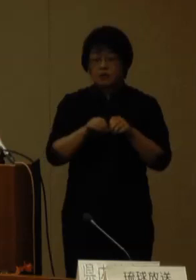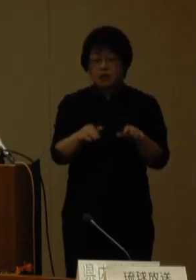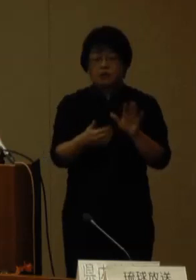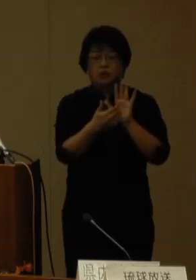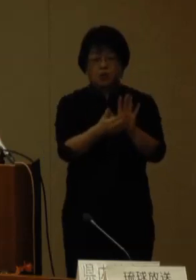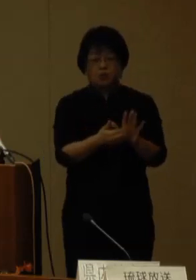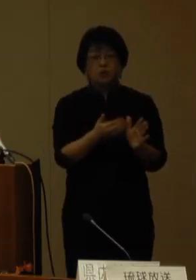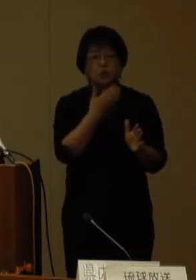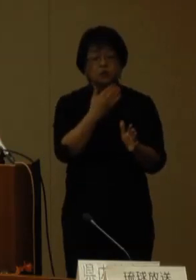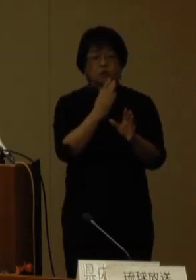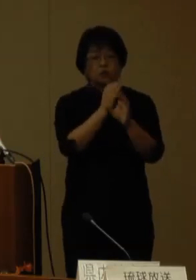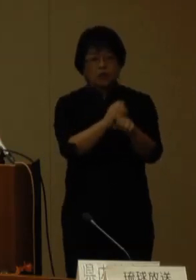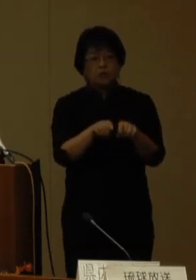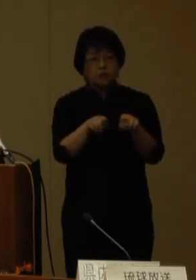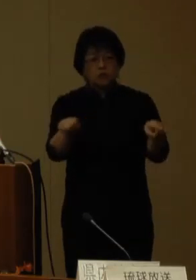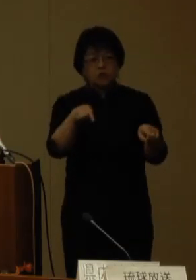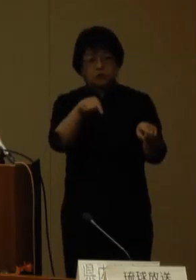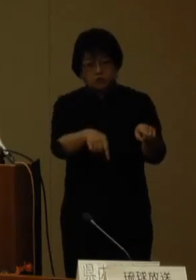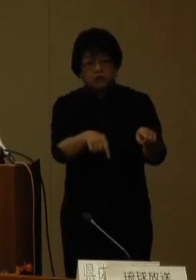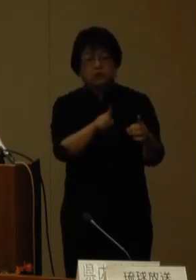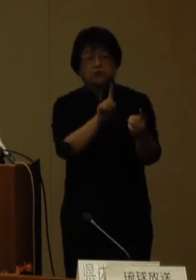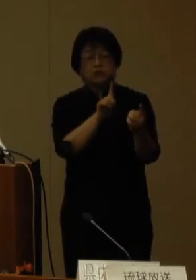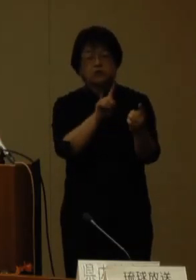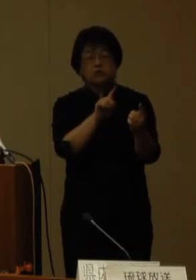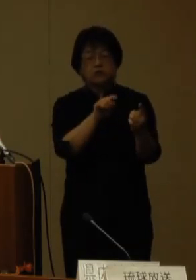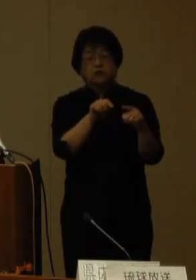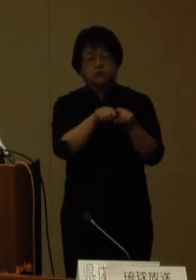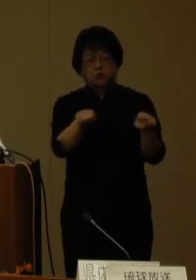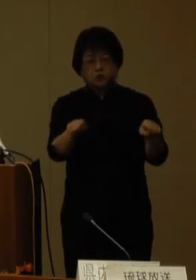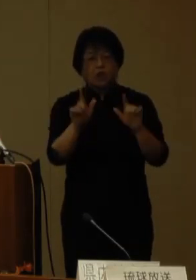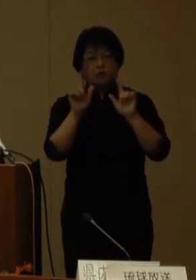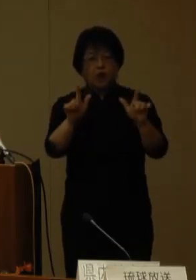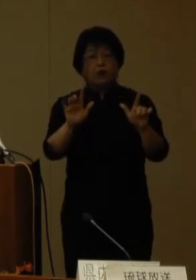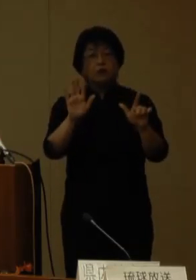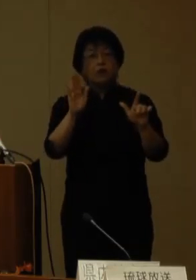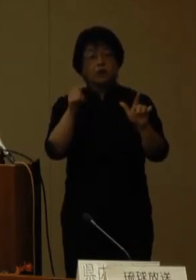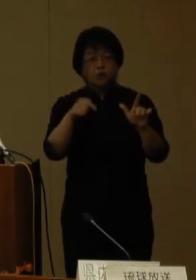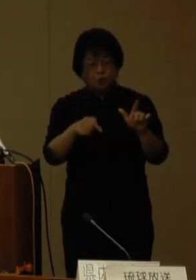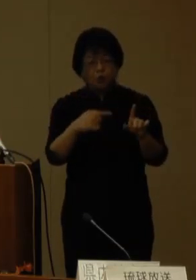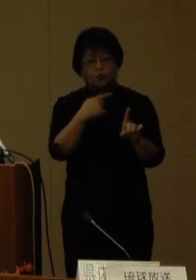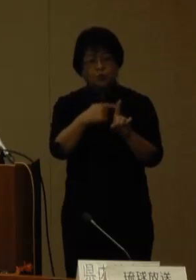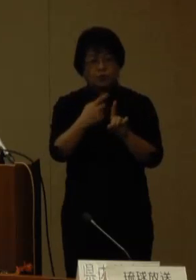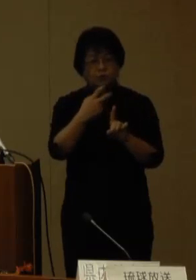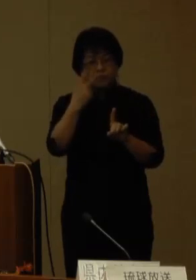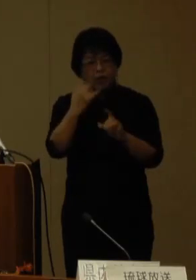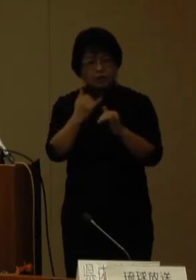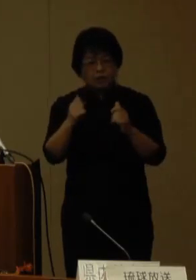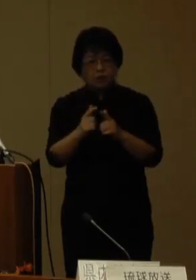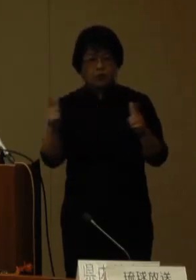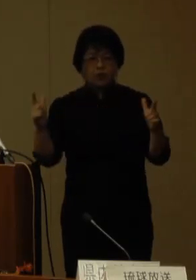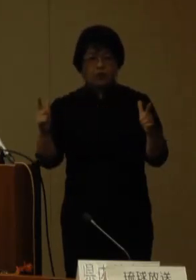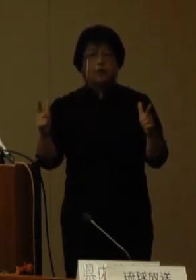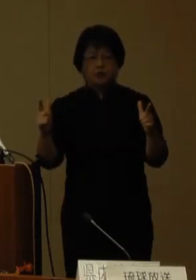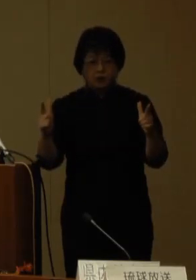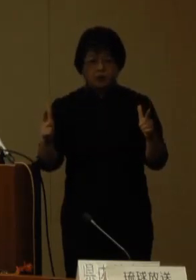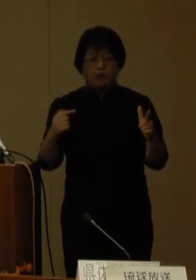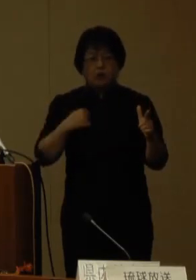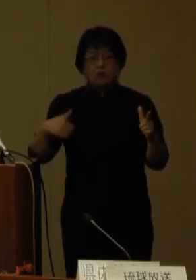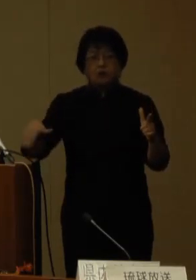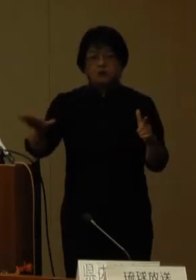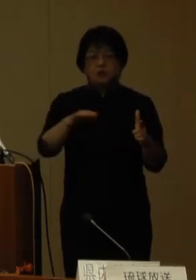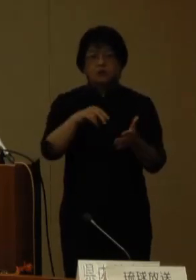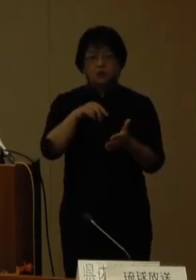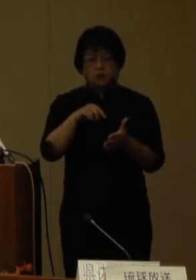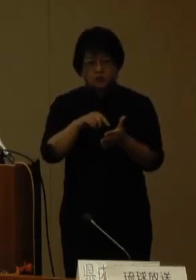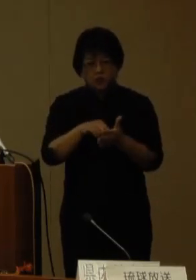置、重点措置を取っていたにもかかわらず、やはり陽性者の数が増え、我々としては、